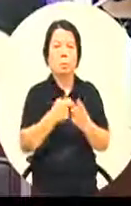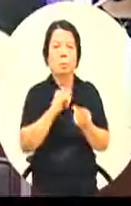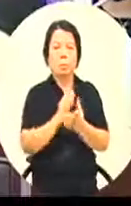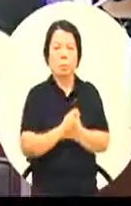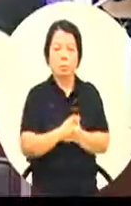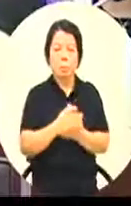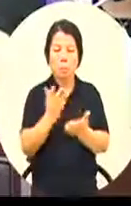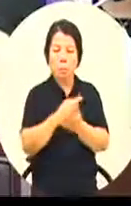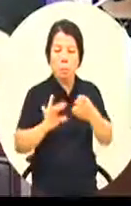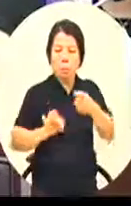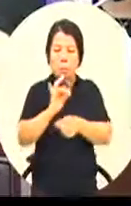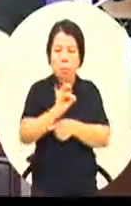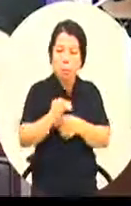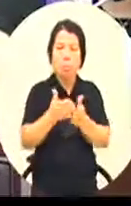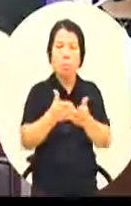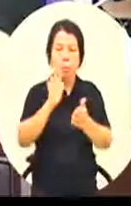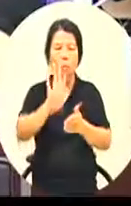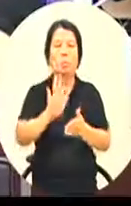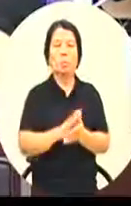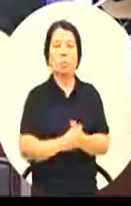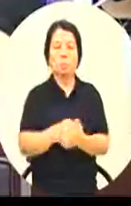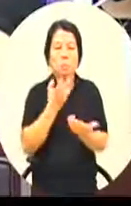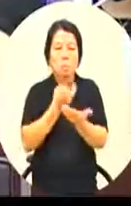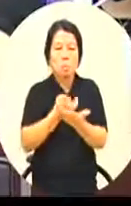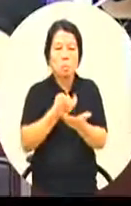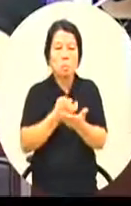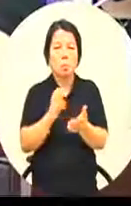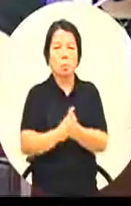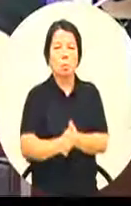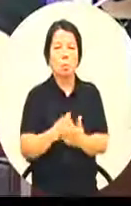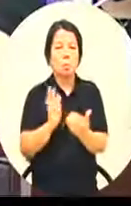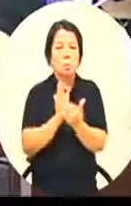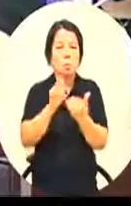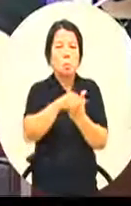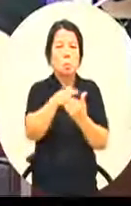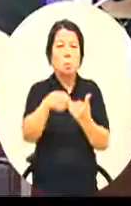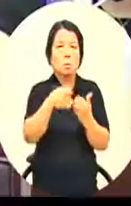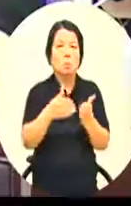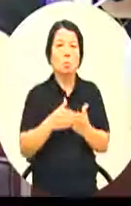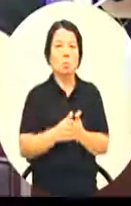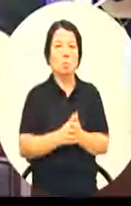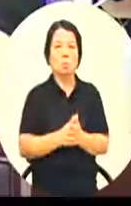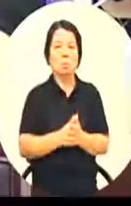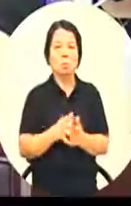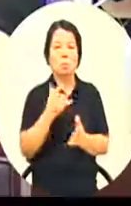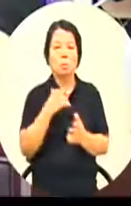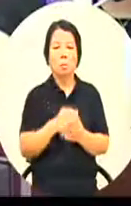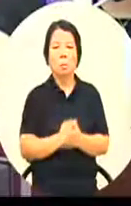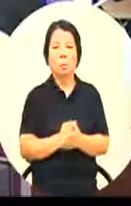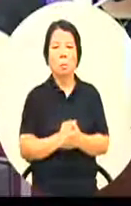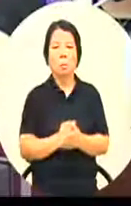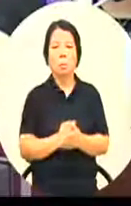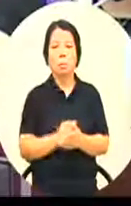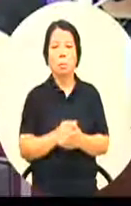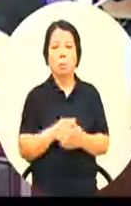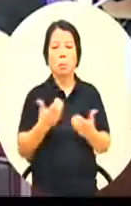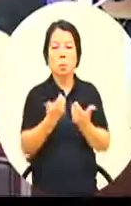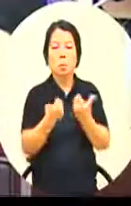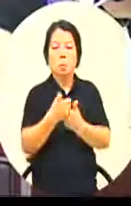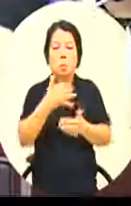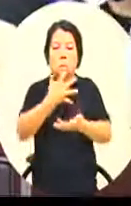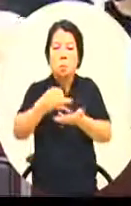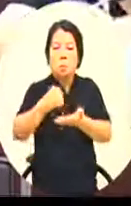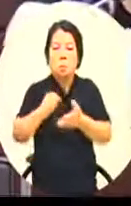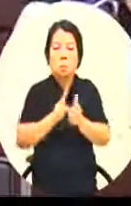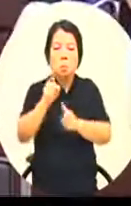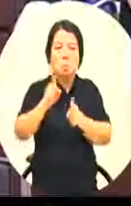比例来。那我们在严格之间避免他们又有一些打分数的高低差距，所以我们像五